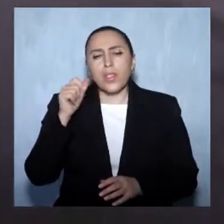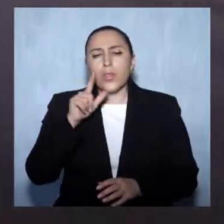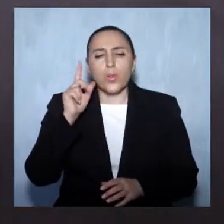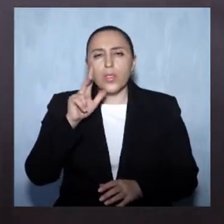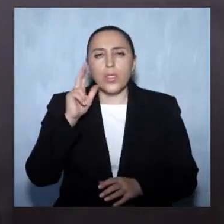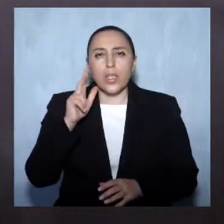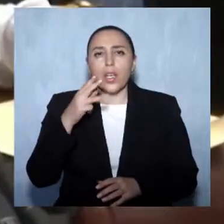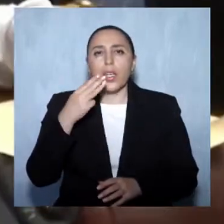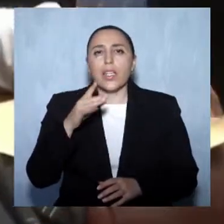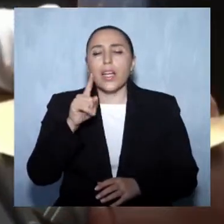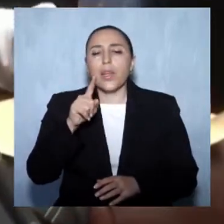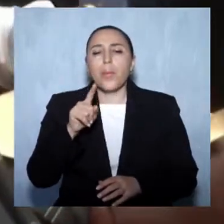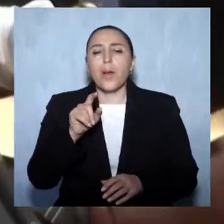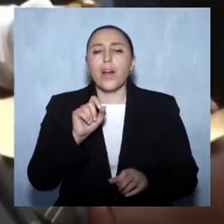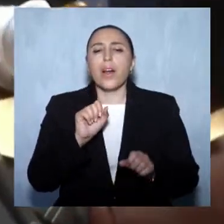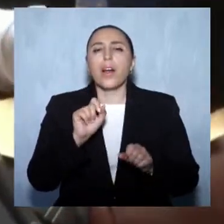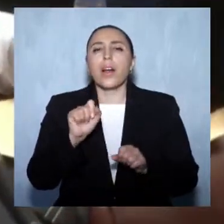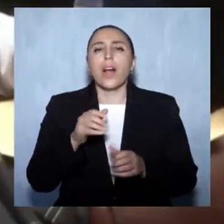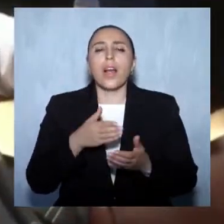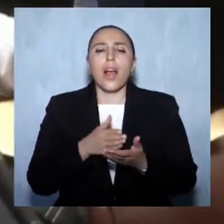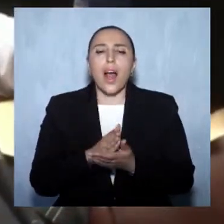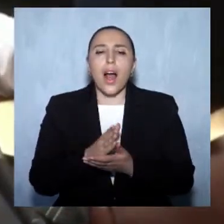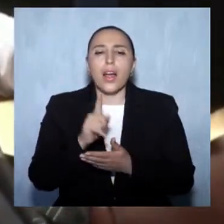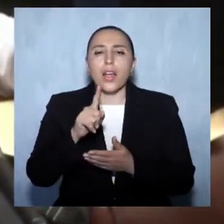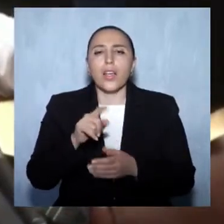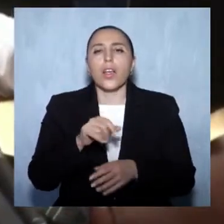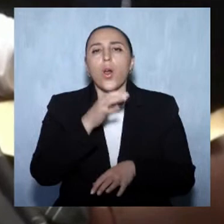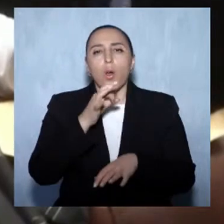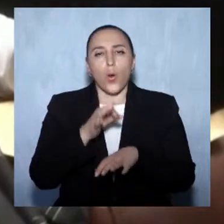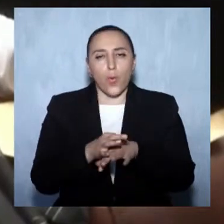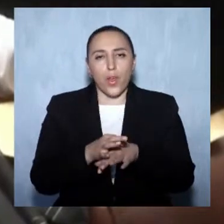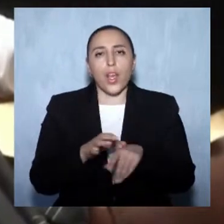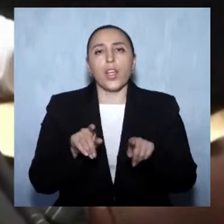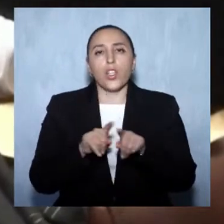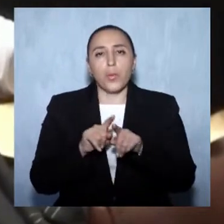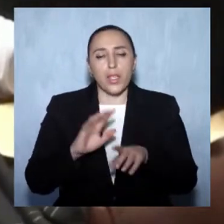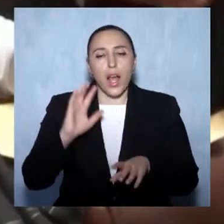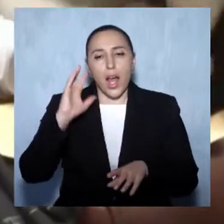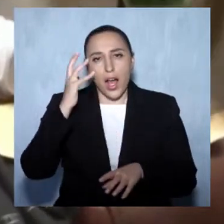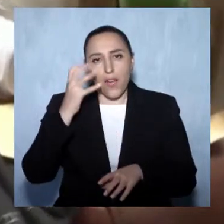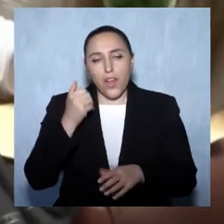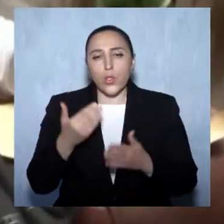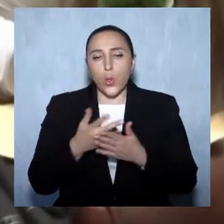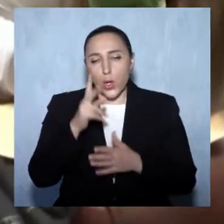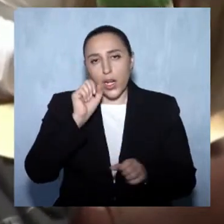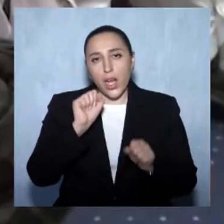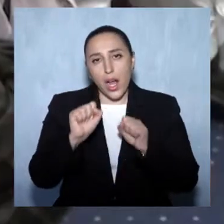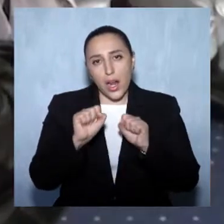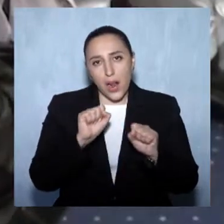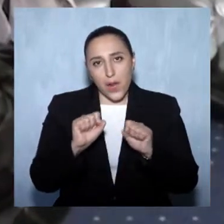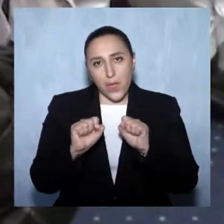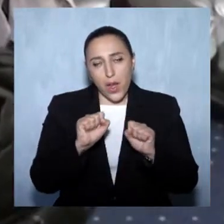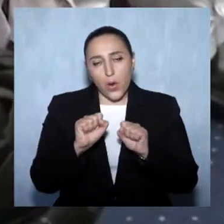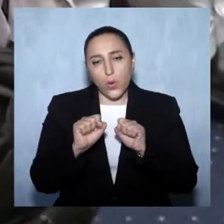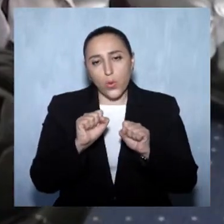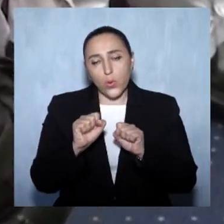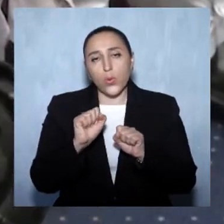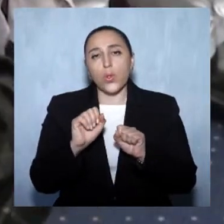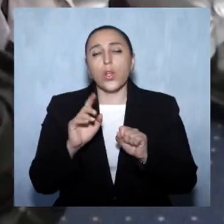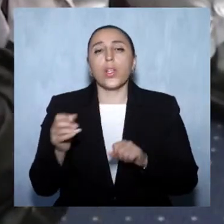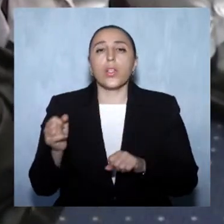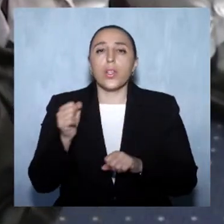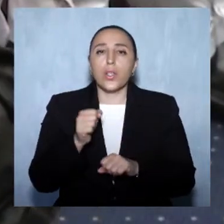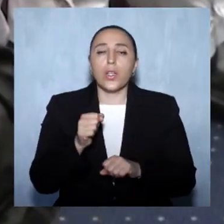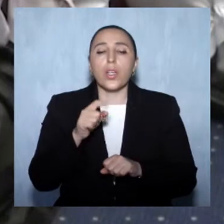էր Թալիբանի Քաթարում գտնվող քաղաքական գրասենյակը, նրանից բացի Աֆղանստանի նոր կառավարության կազմում առանցքային դերակատարություն են